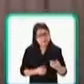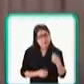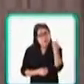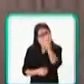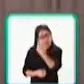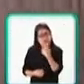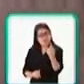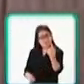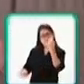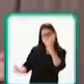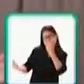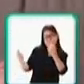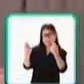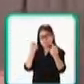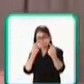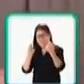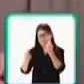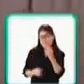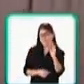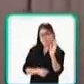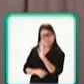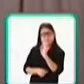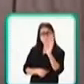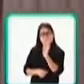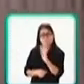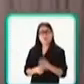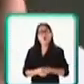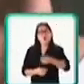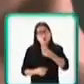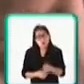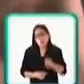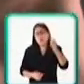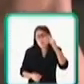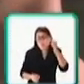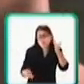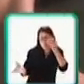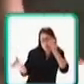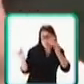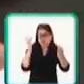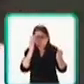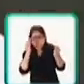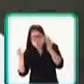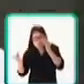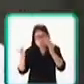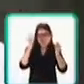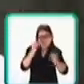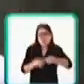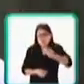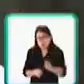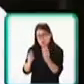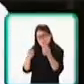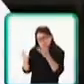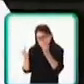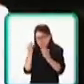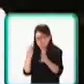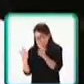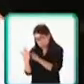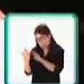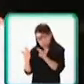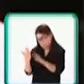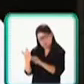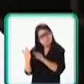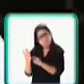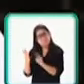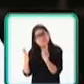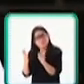ศรีคนแต่งเพลงก็ได้ปรึกษาหารือผู้ใหญ่ในกกต.แล้วก็เห็นพ้องต้องการว่าควรจะต้องแก้ไขคำร้องบางท่อนแล้วก็มีการ